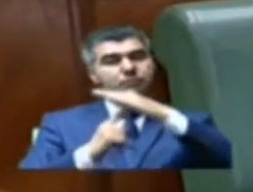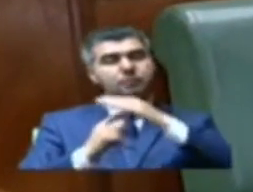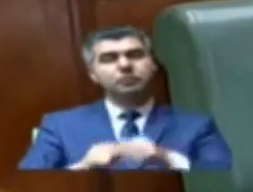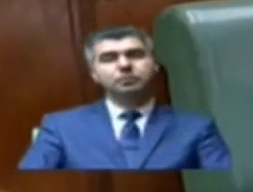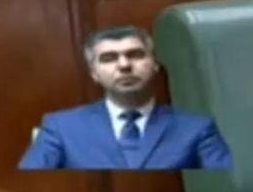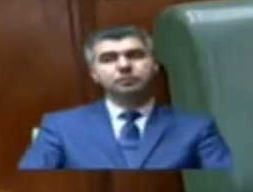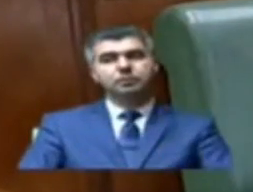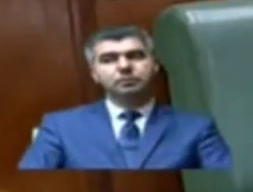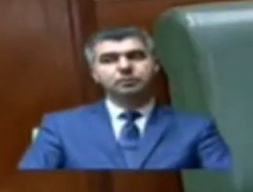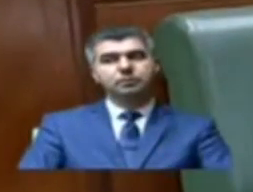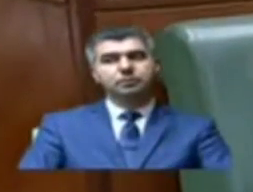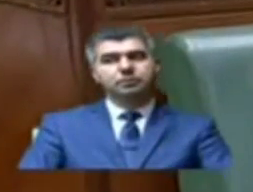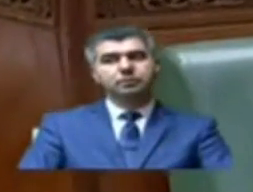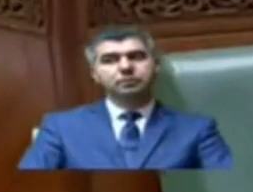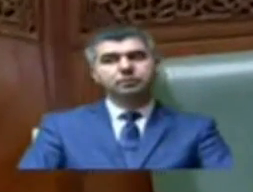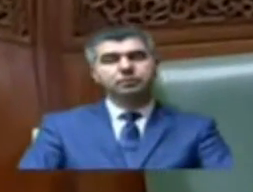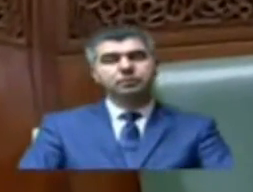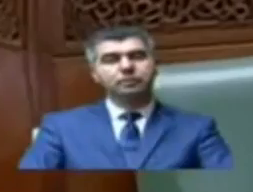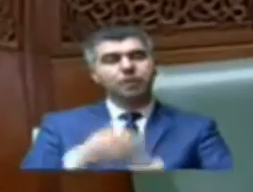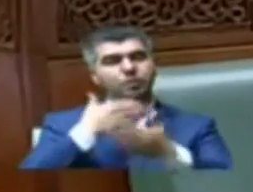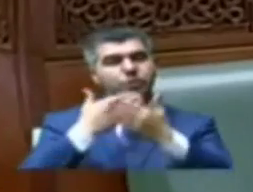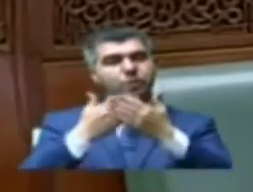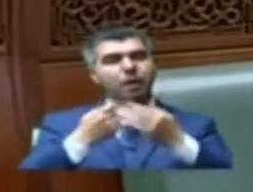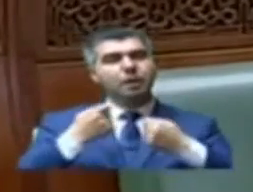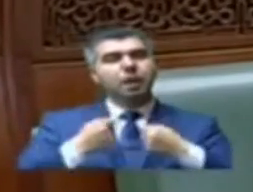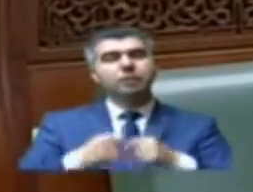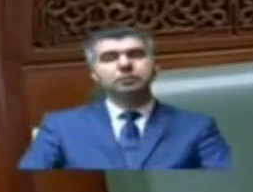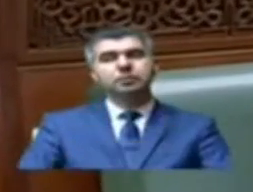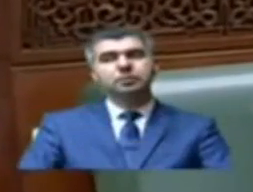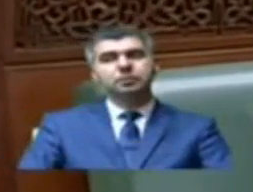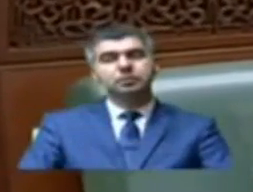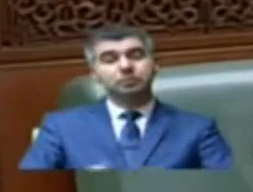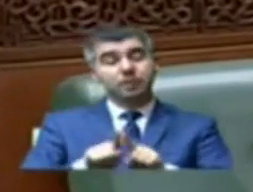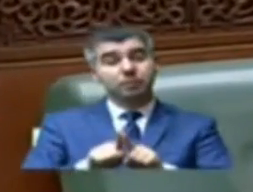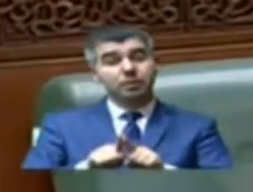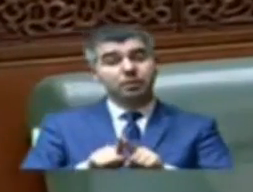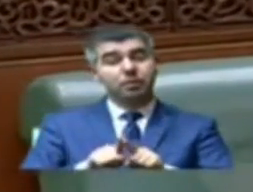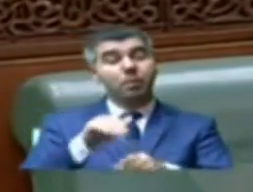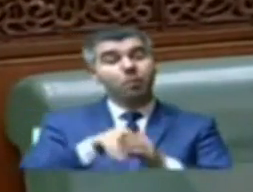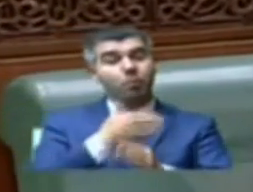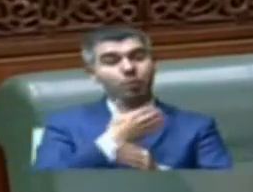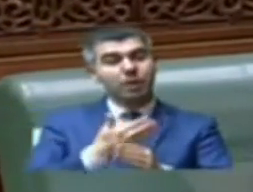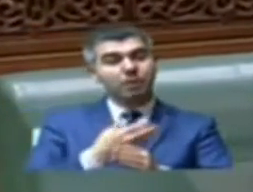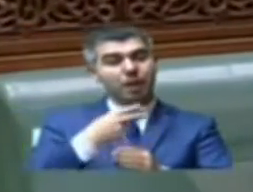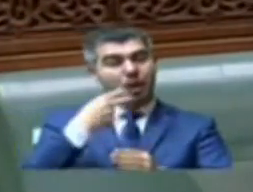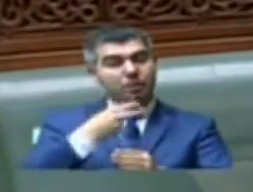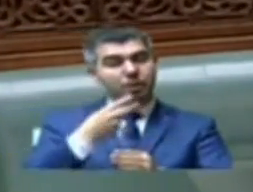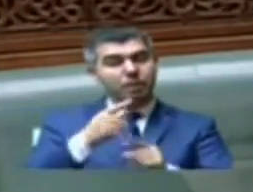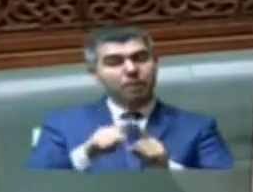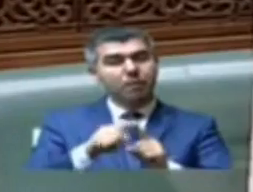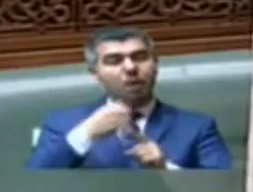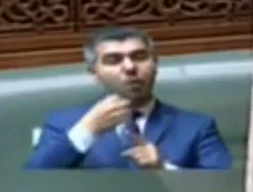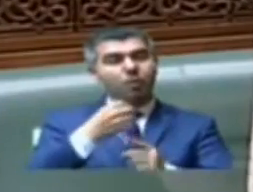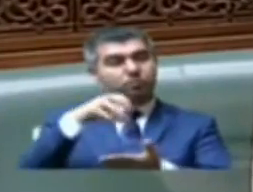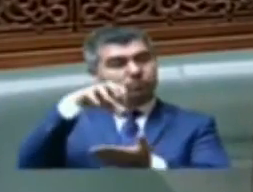تفضل سيد المستشار. شكرا سيد الرئيسه. حين يتحدث المستشارون تحت هذه